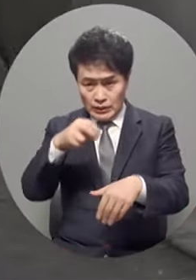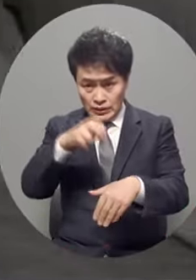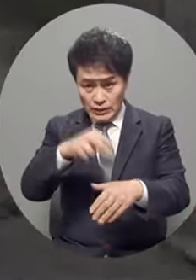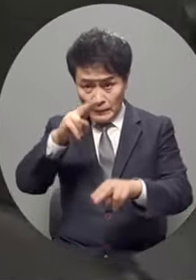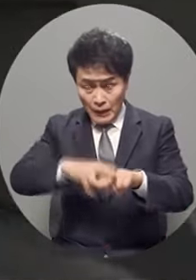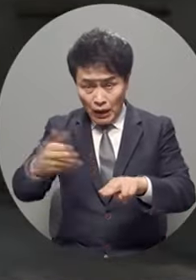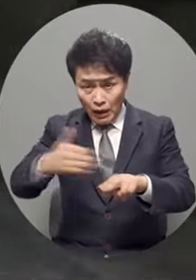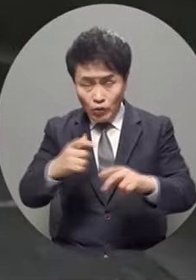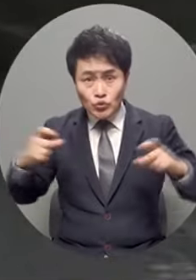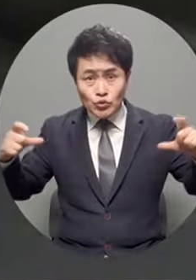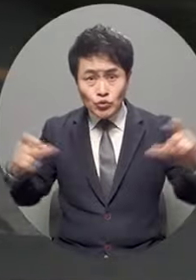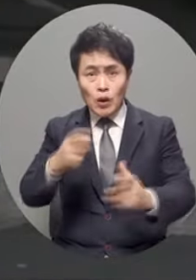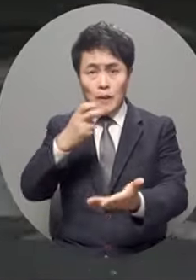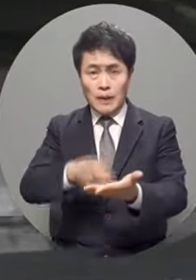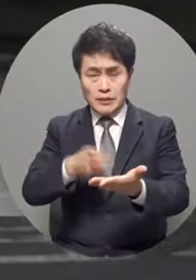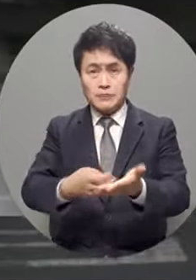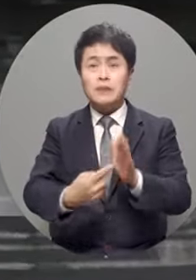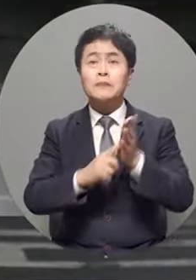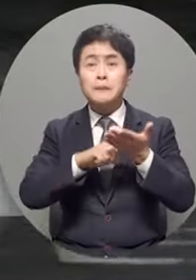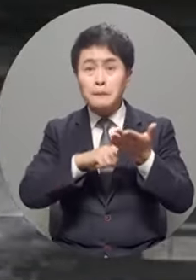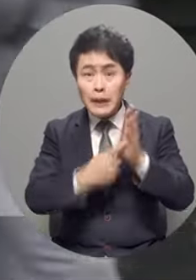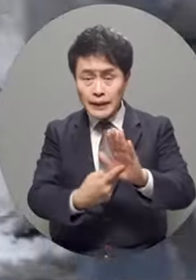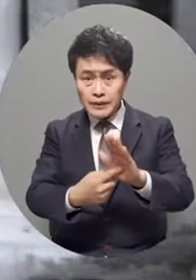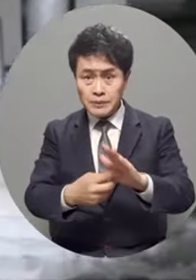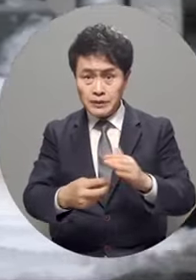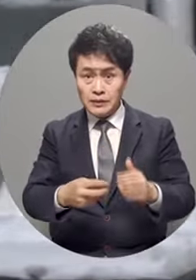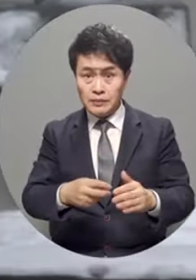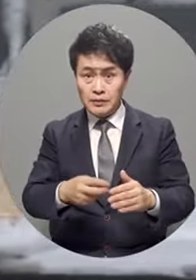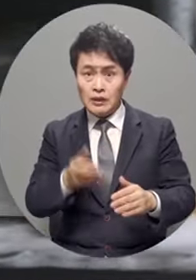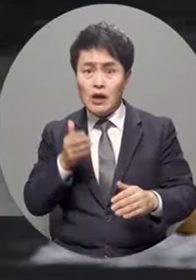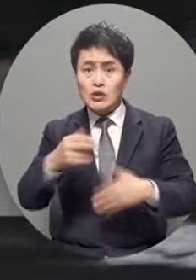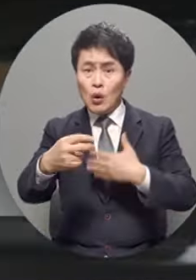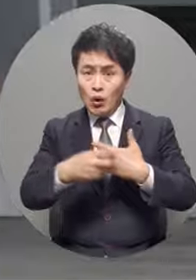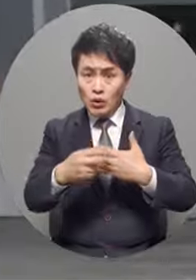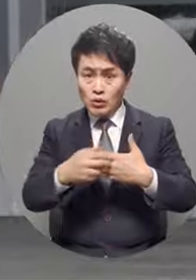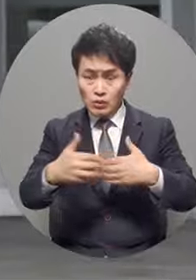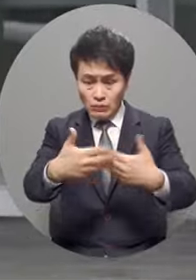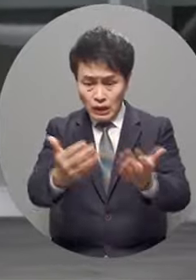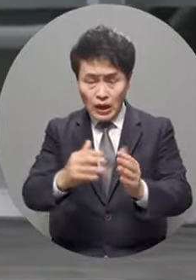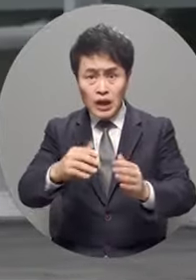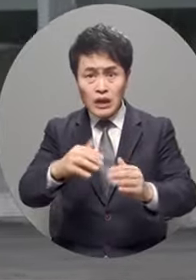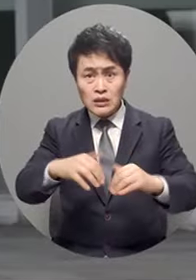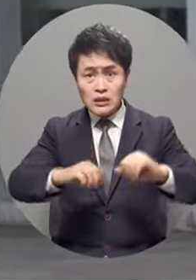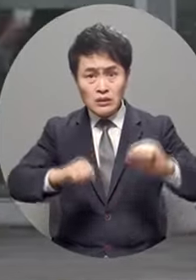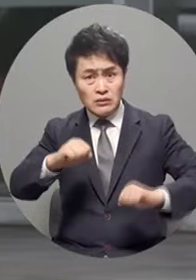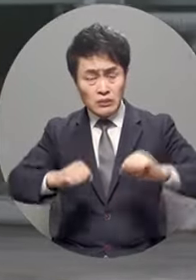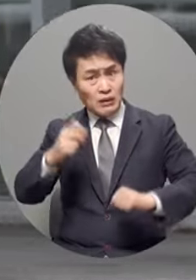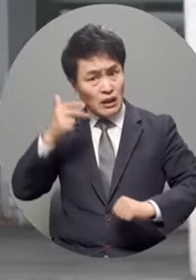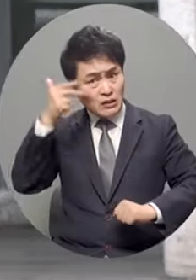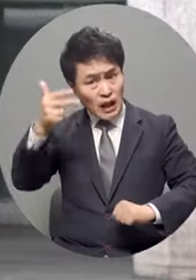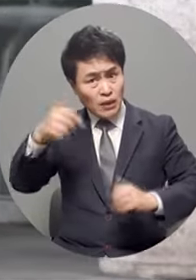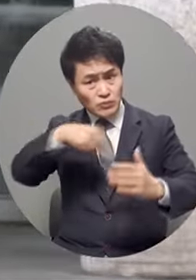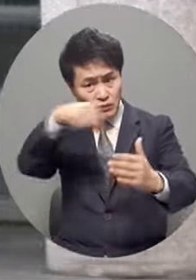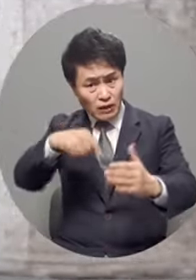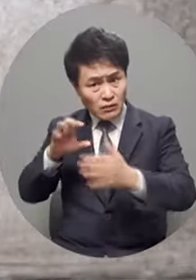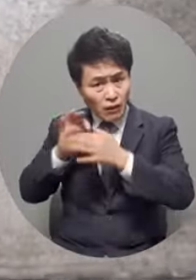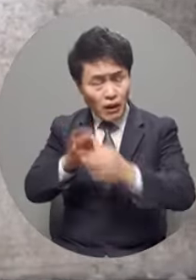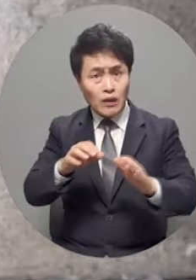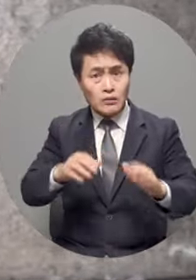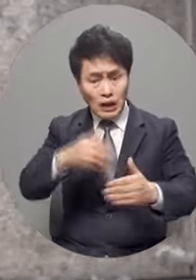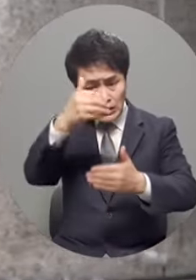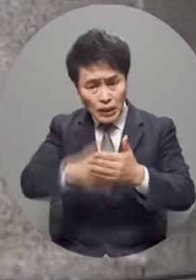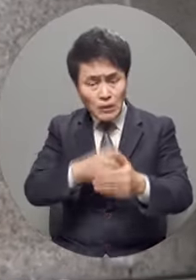최소화하겠다는 방침을 내놨지만 전공의 집단 행동이 다음 주까지 이어지면 남은 의료진들의 피로감은 감당하기 어려운 수준에